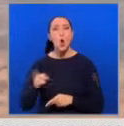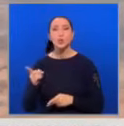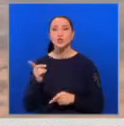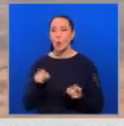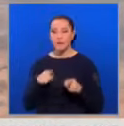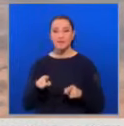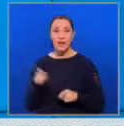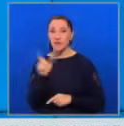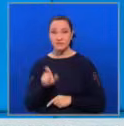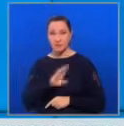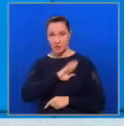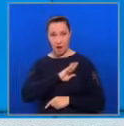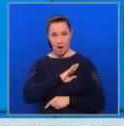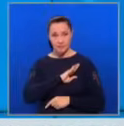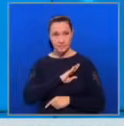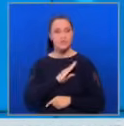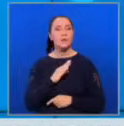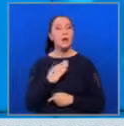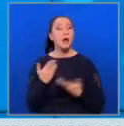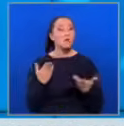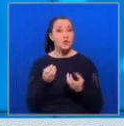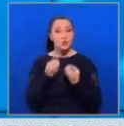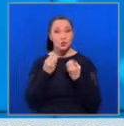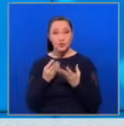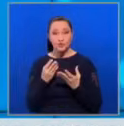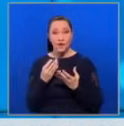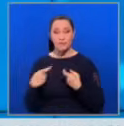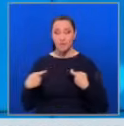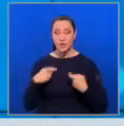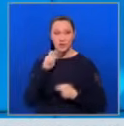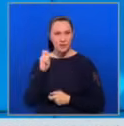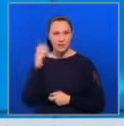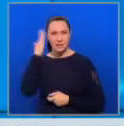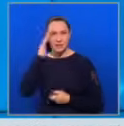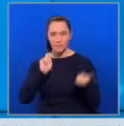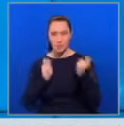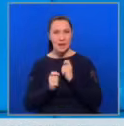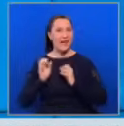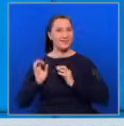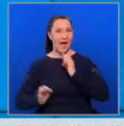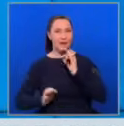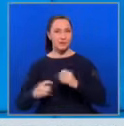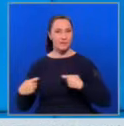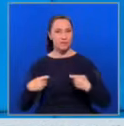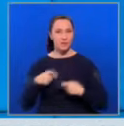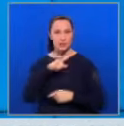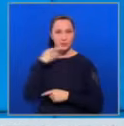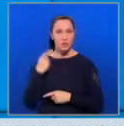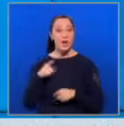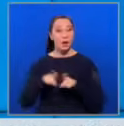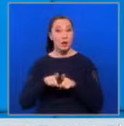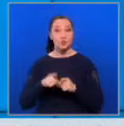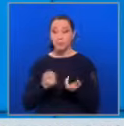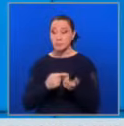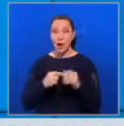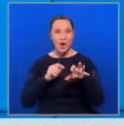ивицата газа а какво се случва на фронта в украйна страната променя тактиката си във войната с русия като